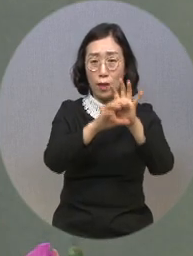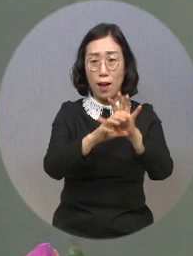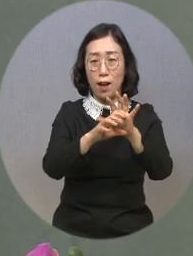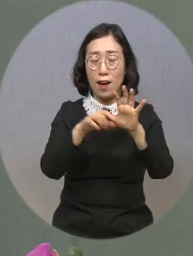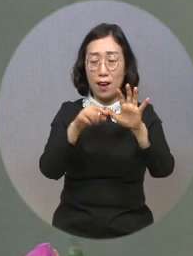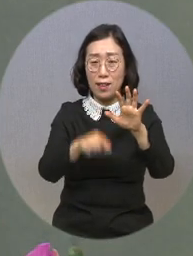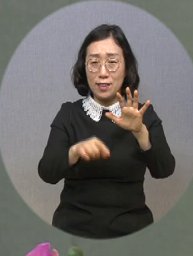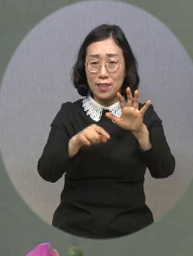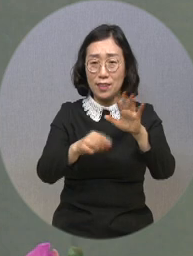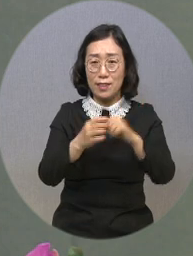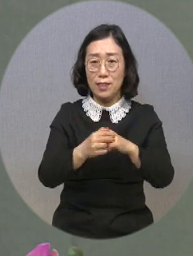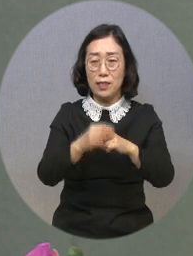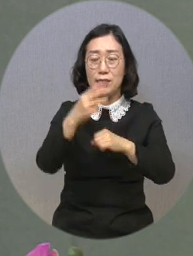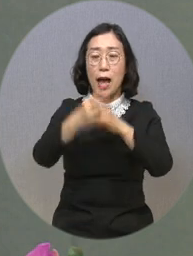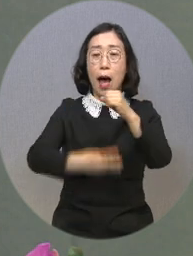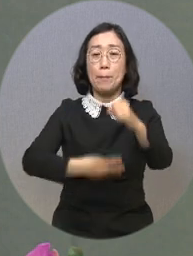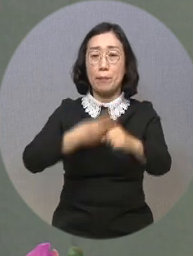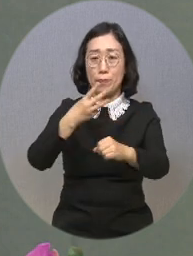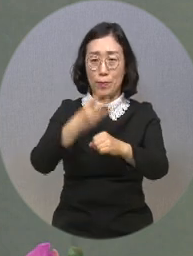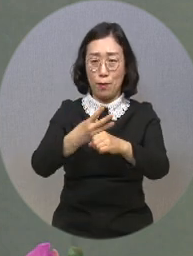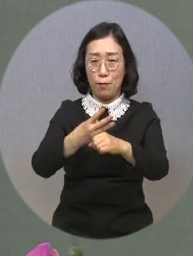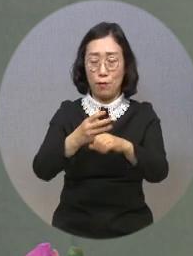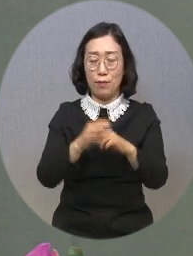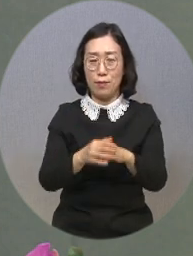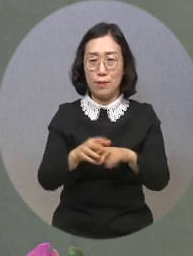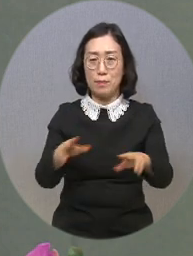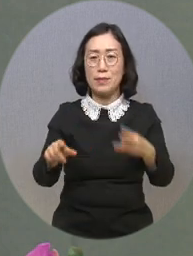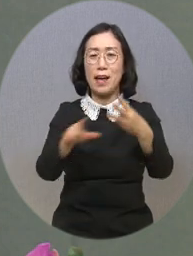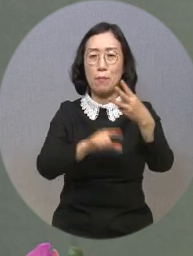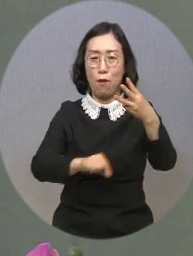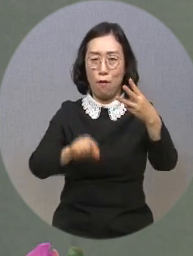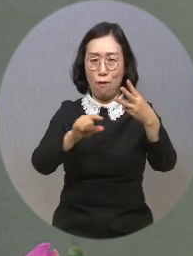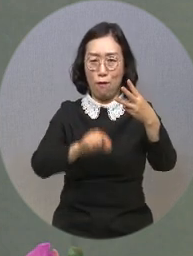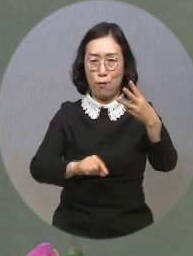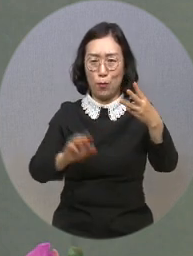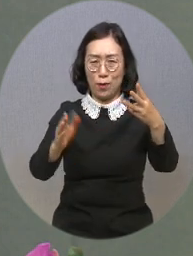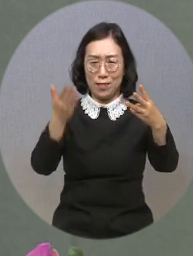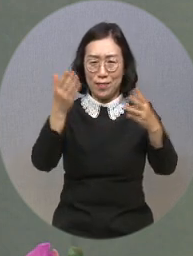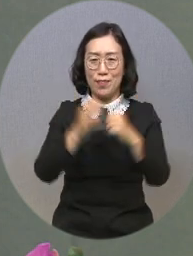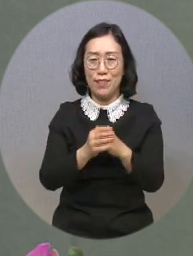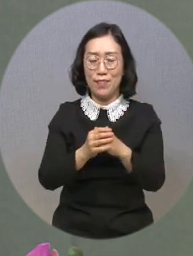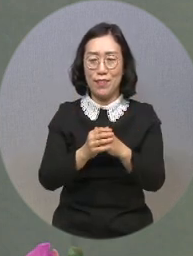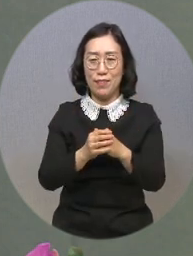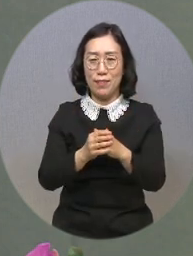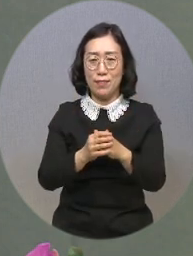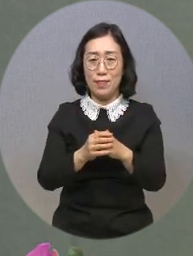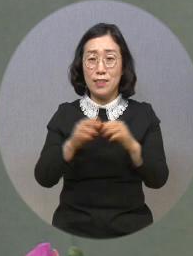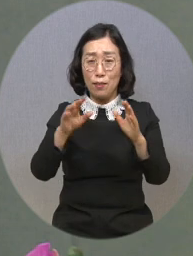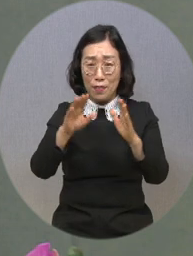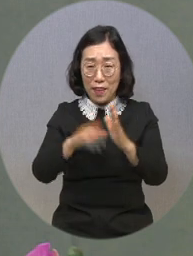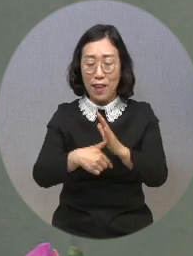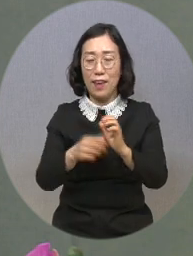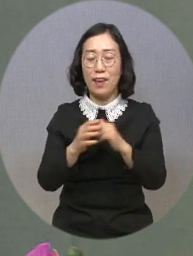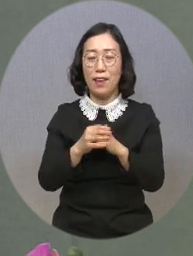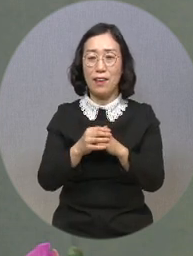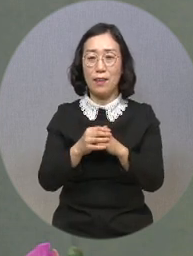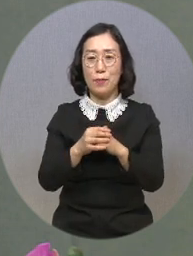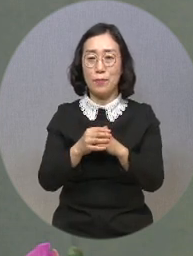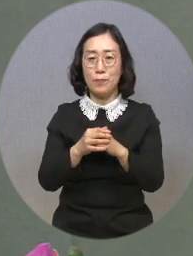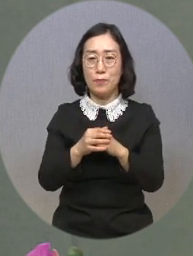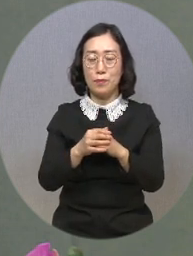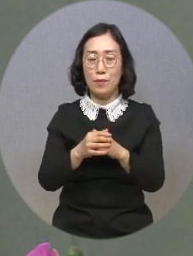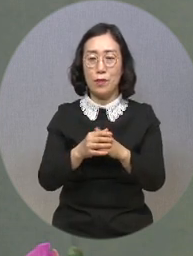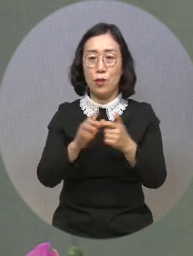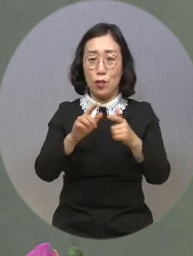벌써 3년에 접어들어서 3월입니다. 이런 시기에 참